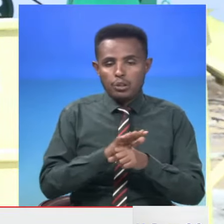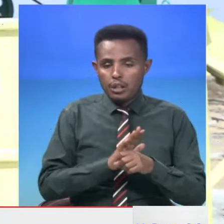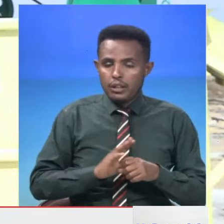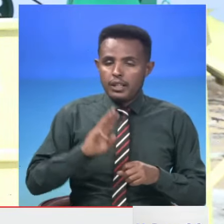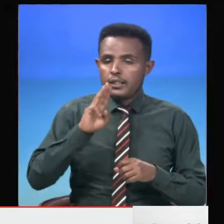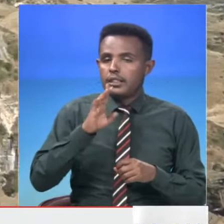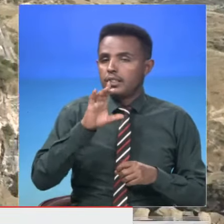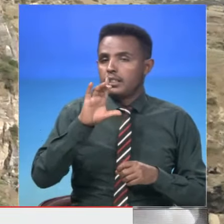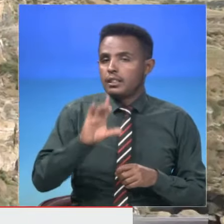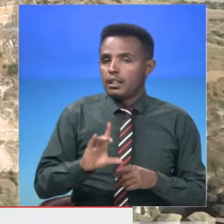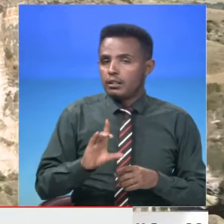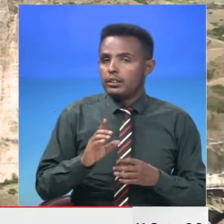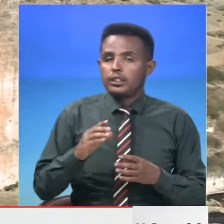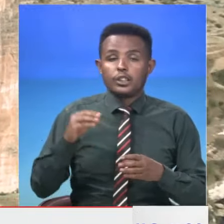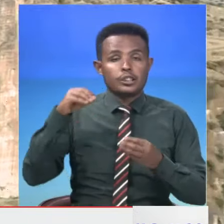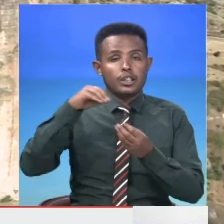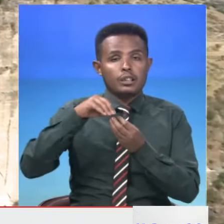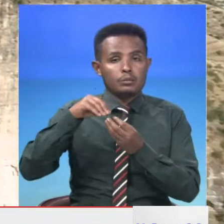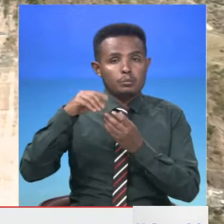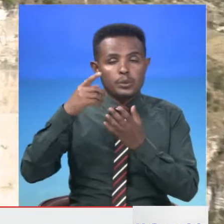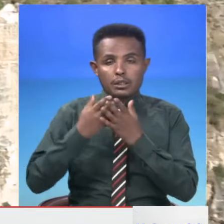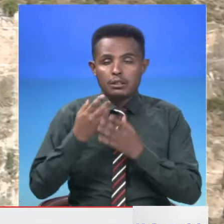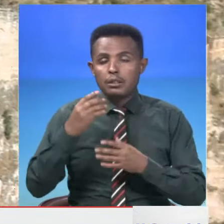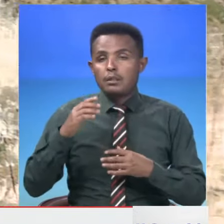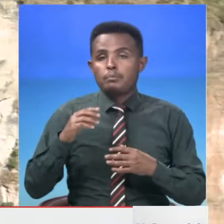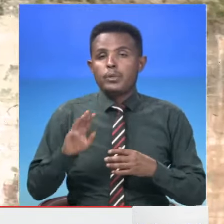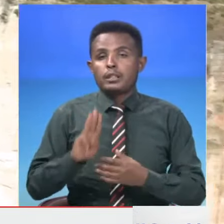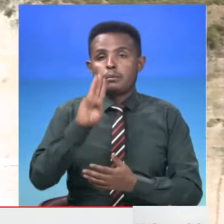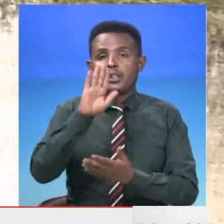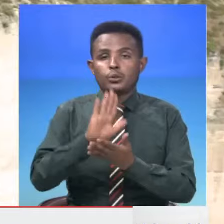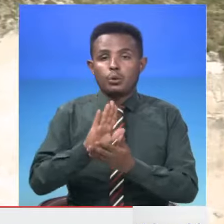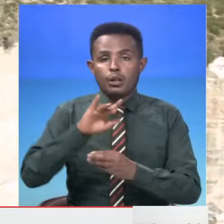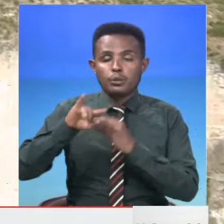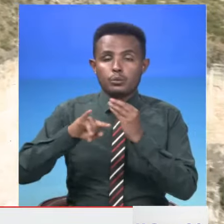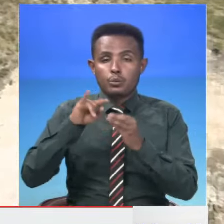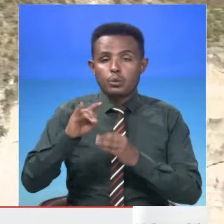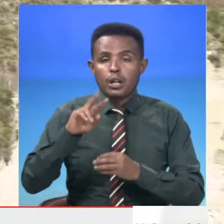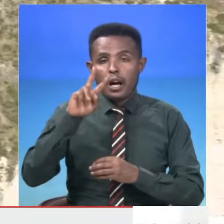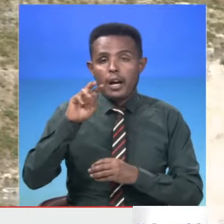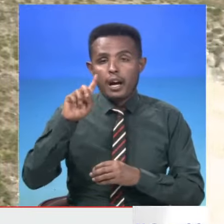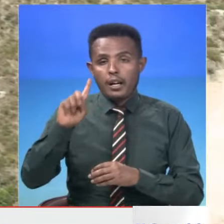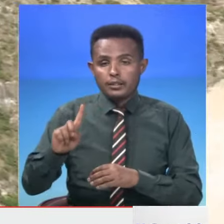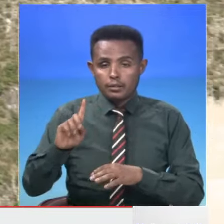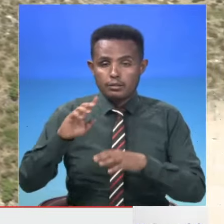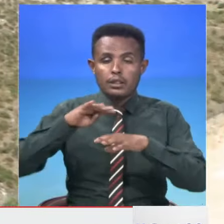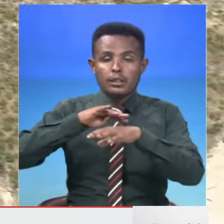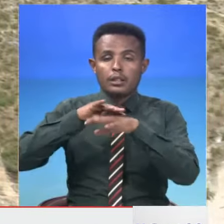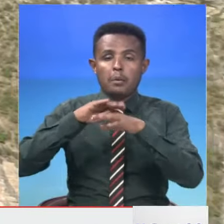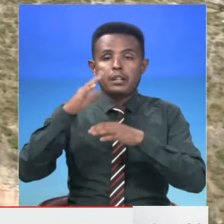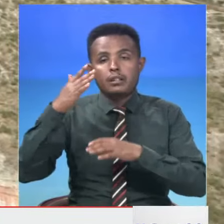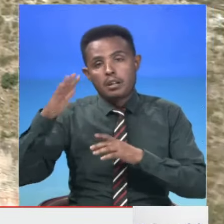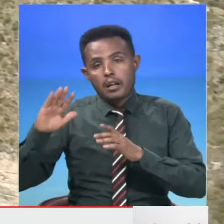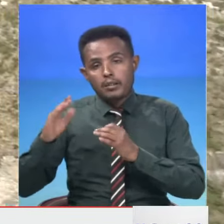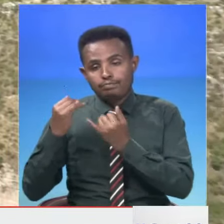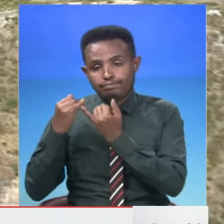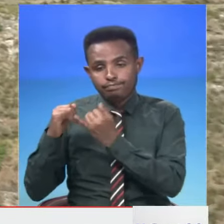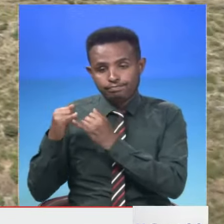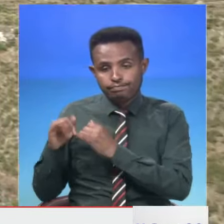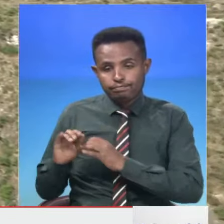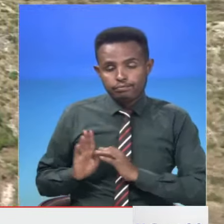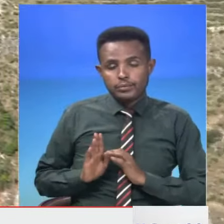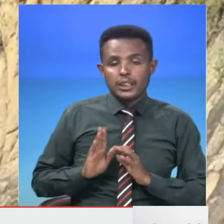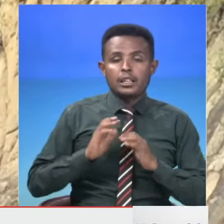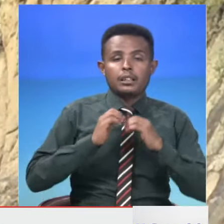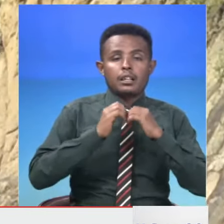ስልካም እየጫን ነው። በሰሜን ሸዋ ዞን 21 የማዕድናት አይነት መለየታቸውን የተናገሩት የዞኑ የማዕድን ሀብት ልማት መምሪያ ተወካይ ሃላፊ አቶ በሱ